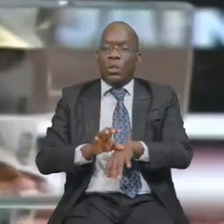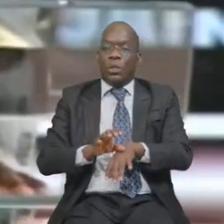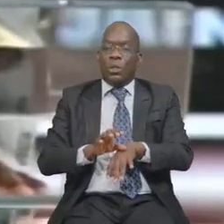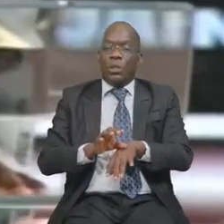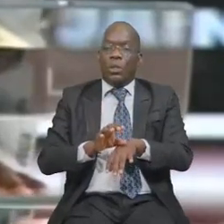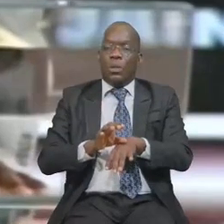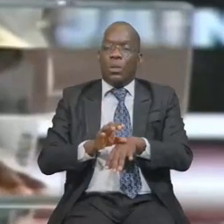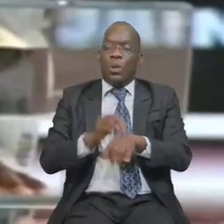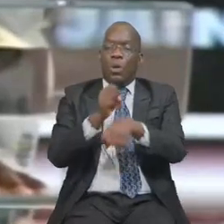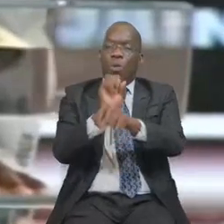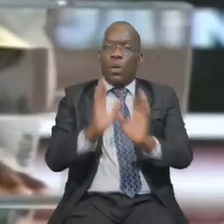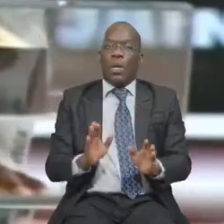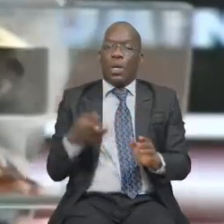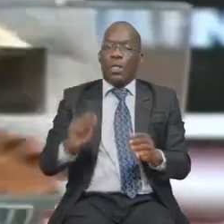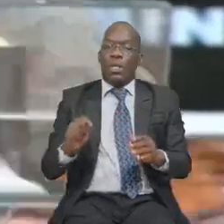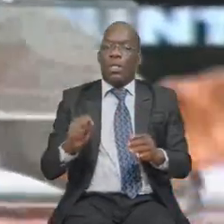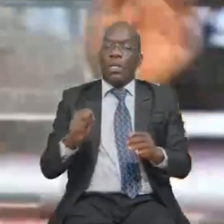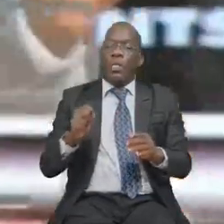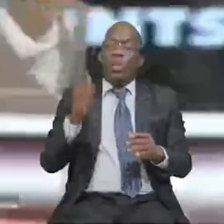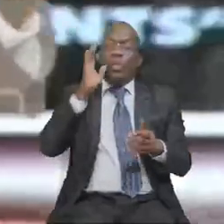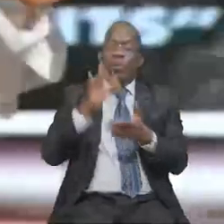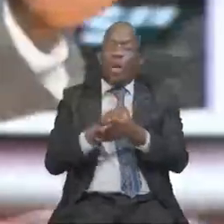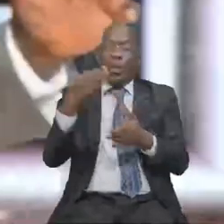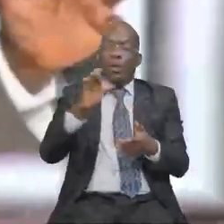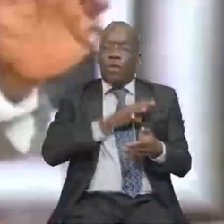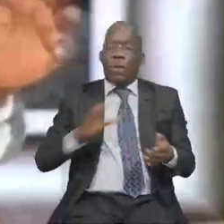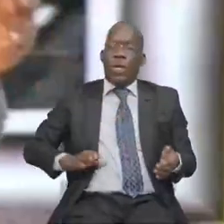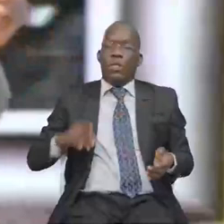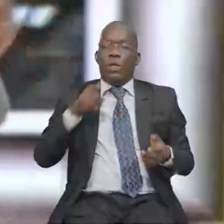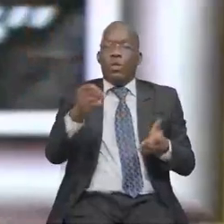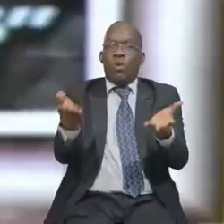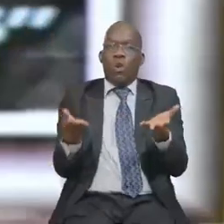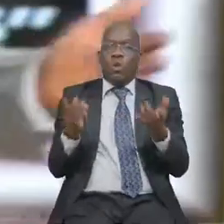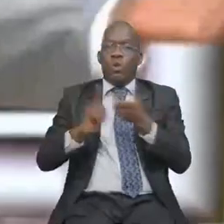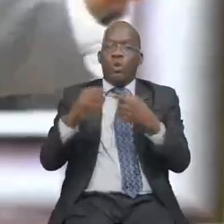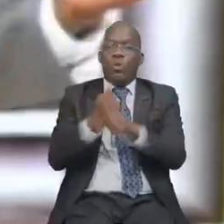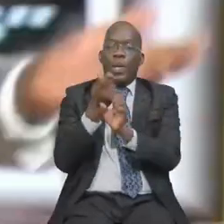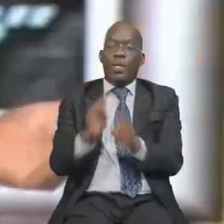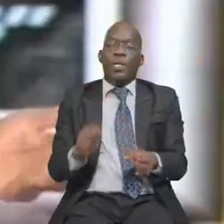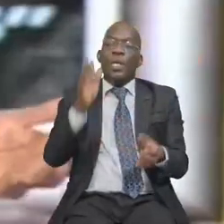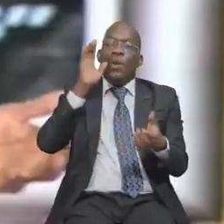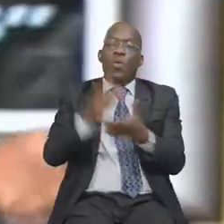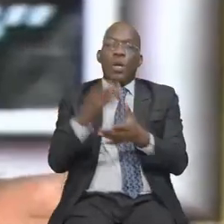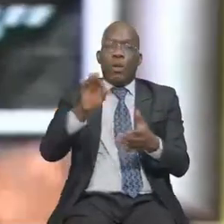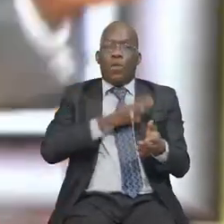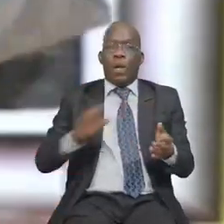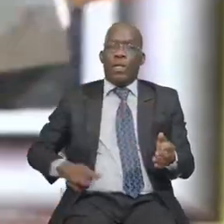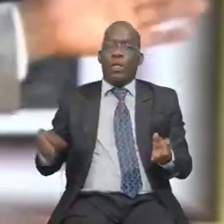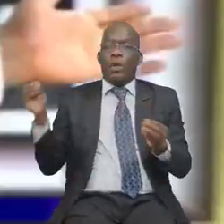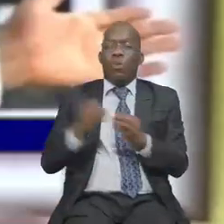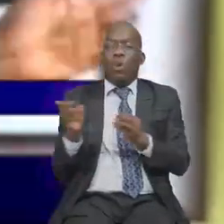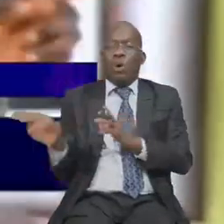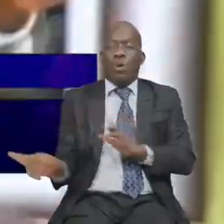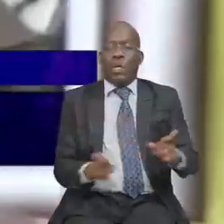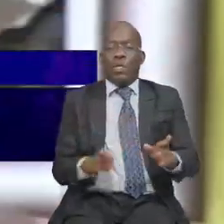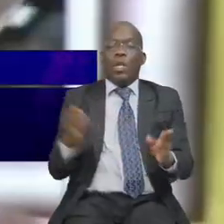préparons l'épouse de Christ. Et vous voulez que l'épouse de Christ soit prête. Aujourd'hui, plus que